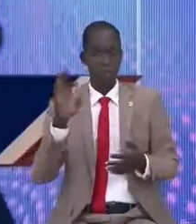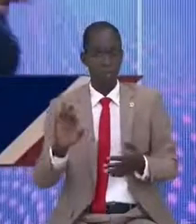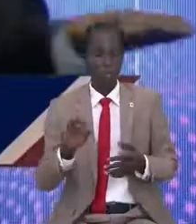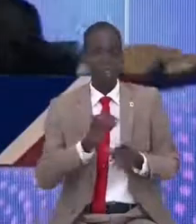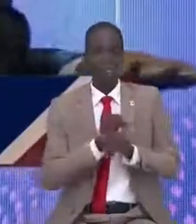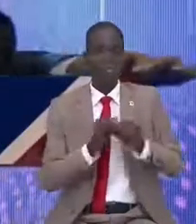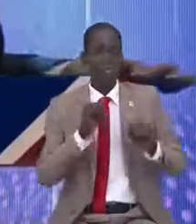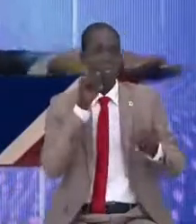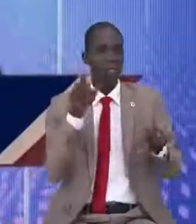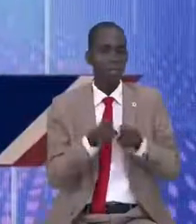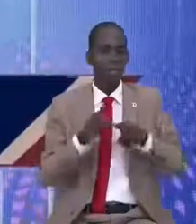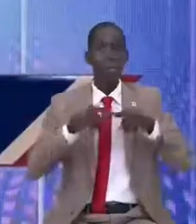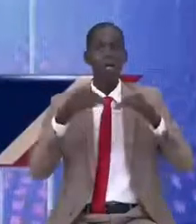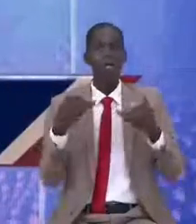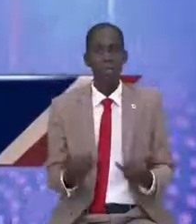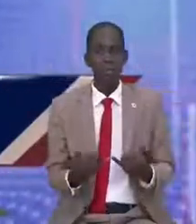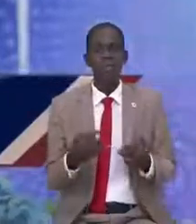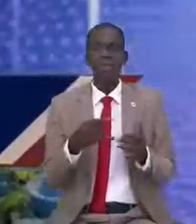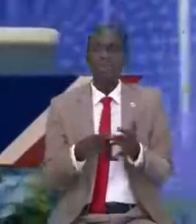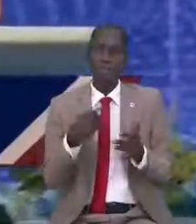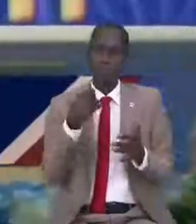19. Une sœur. Mais maintenant,